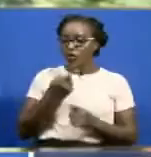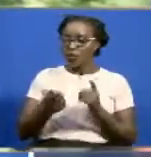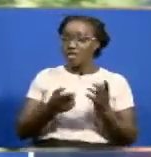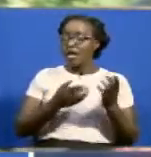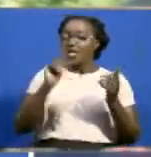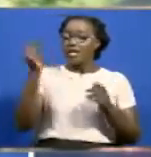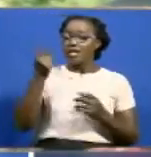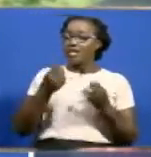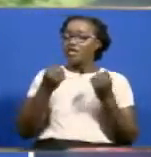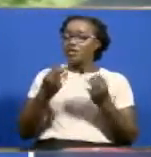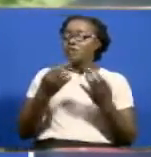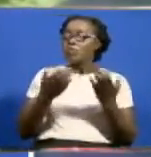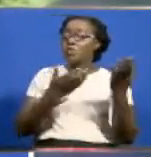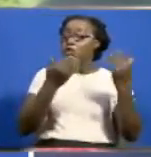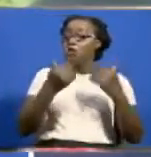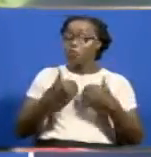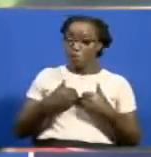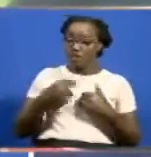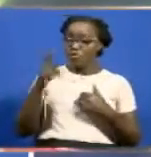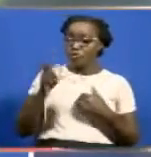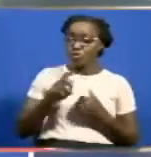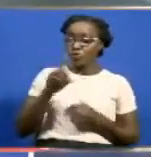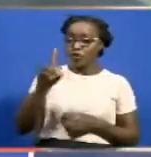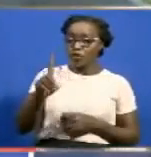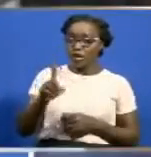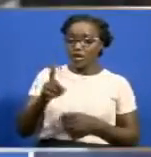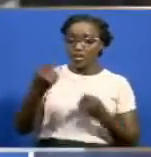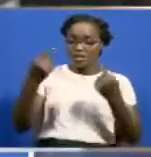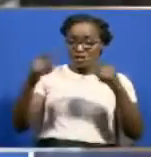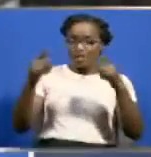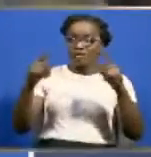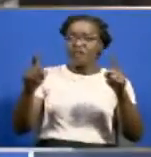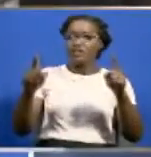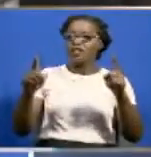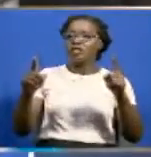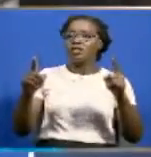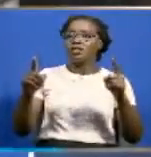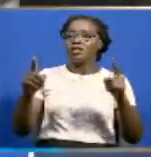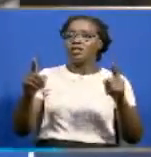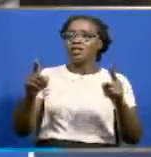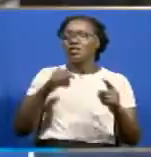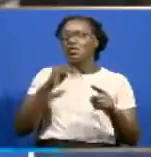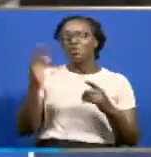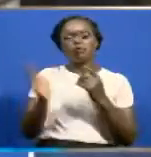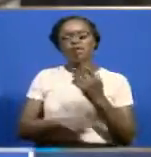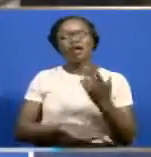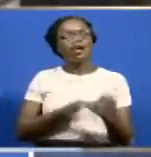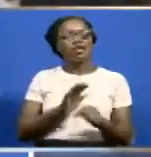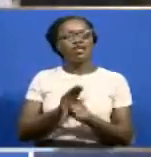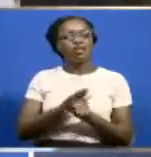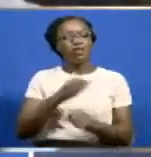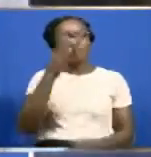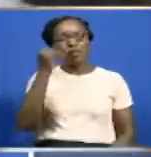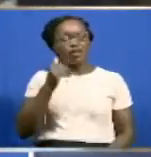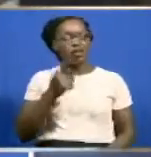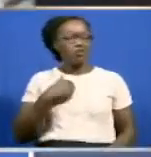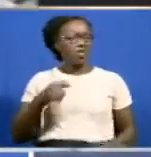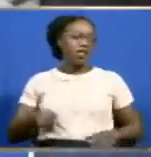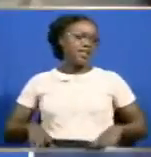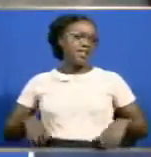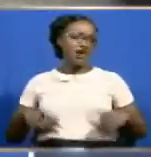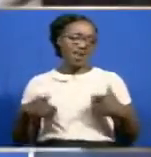mwaka 2021 utakuwa wenye ufanisi. Si mbaya sana juu niko uhai.